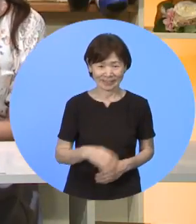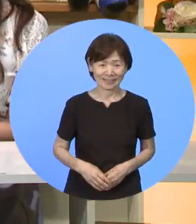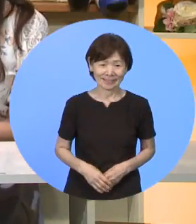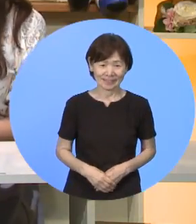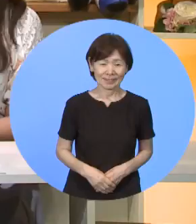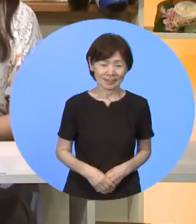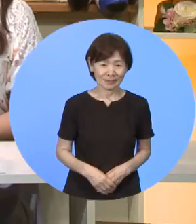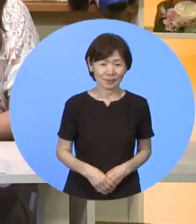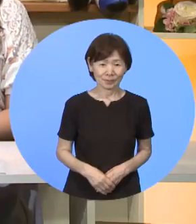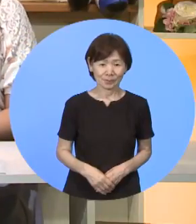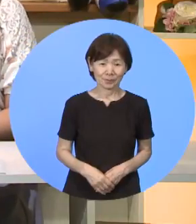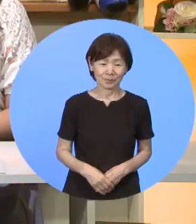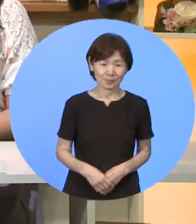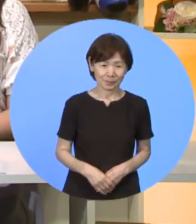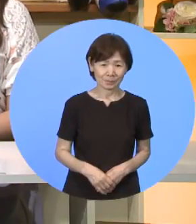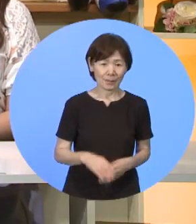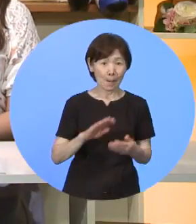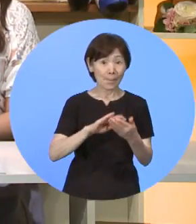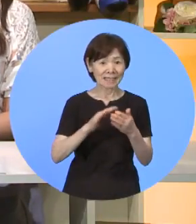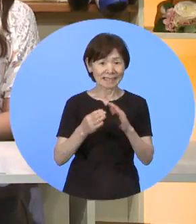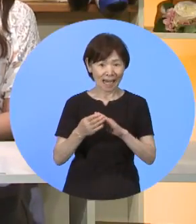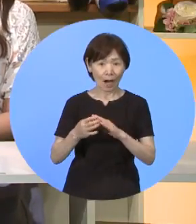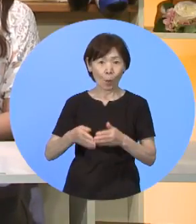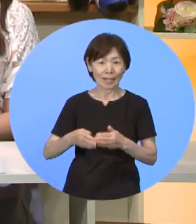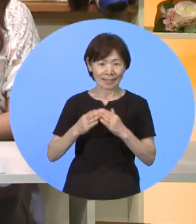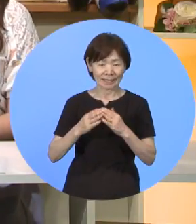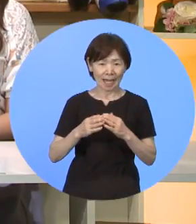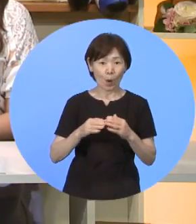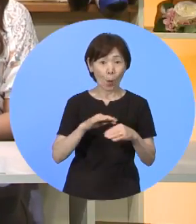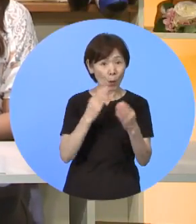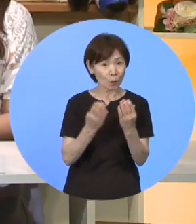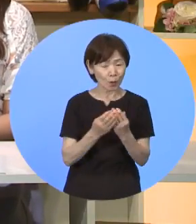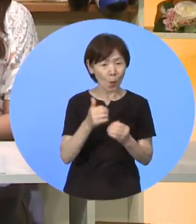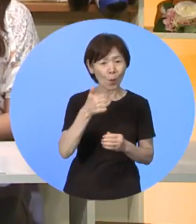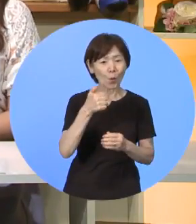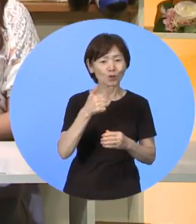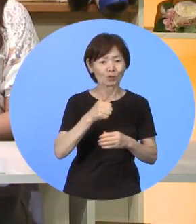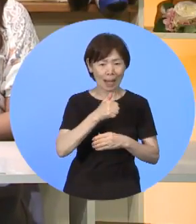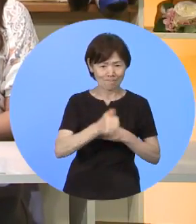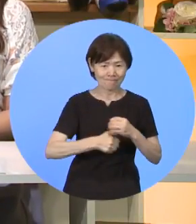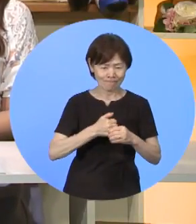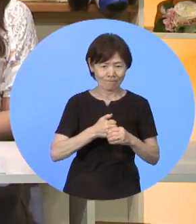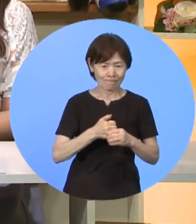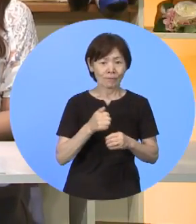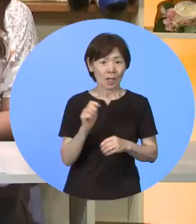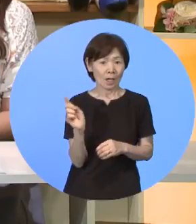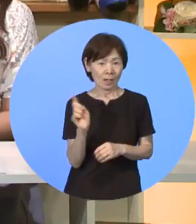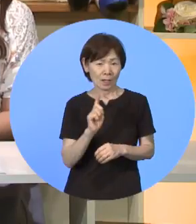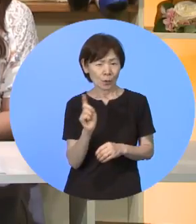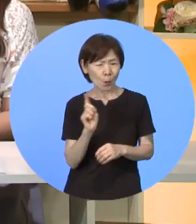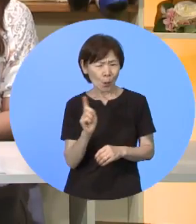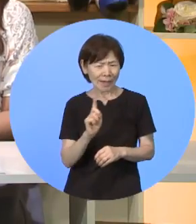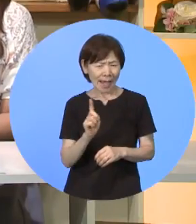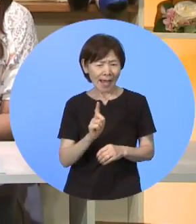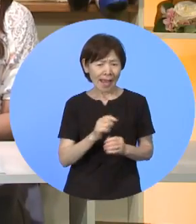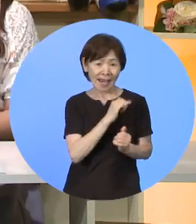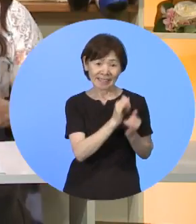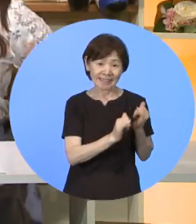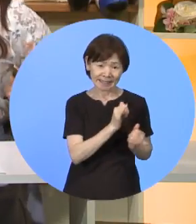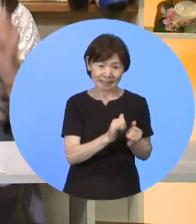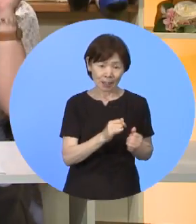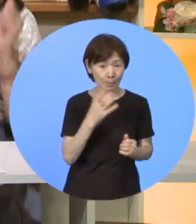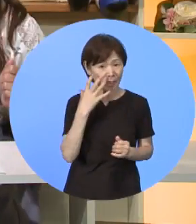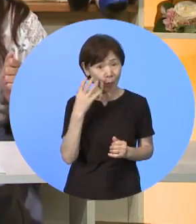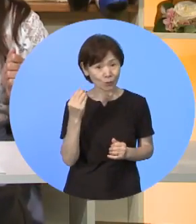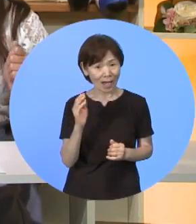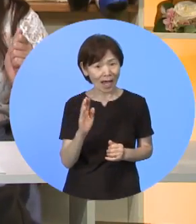うですよね。町ができておよそ50年という千里ニュータウン、そこにはどんな歴史や魅力があるのか